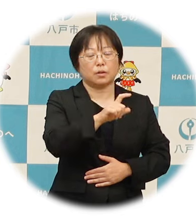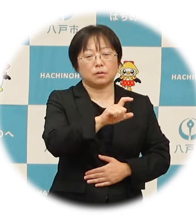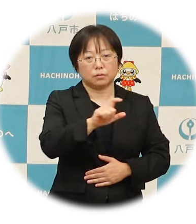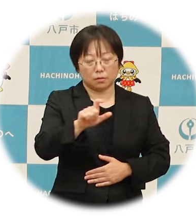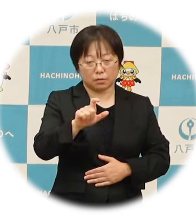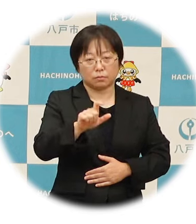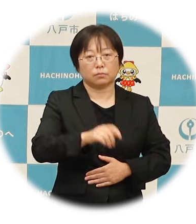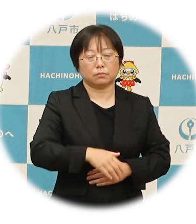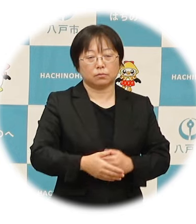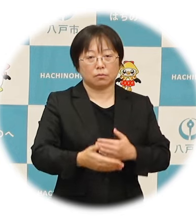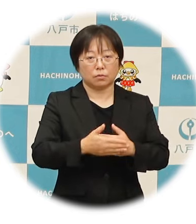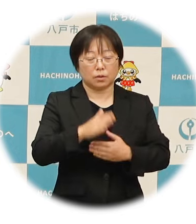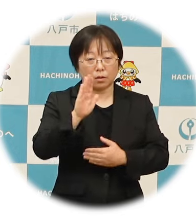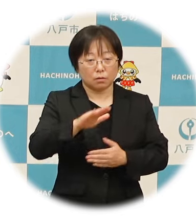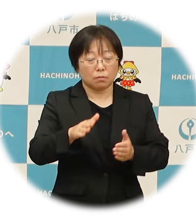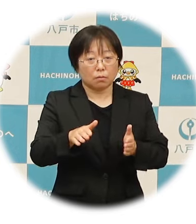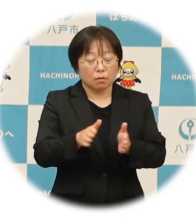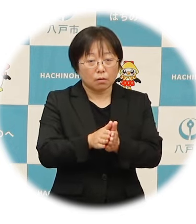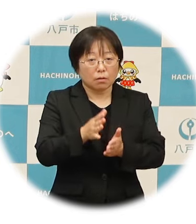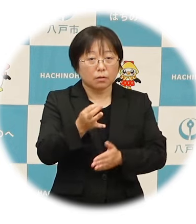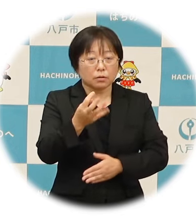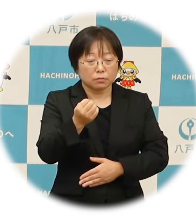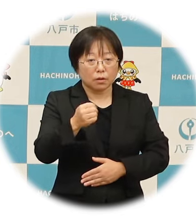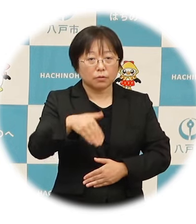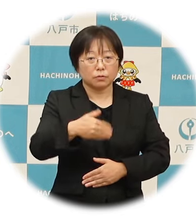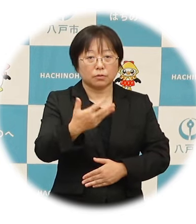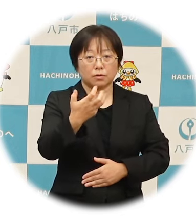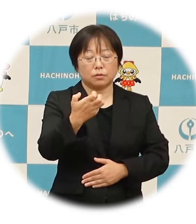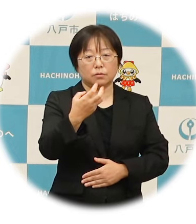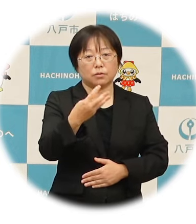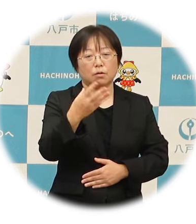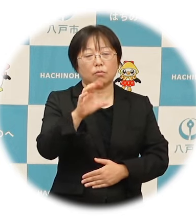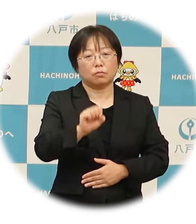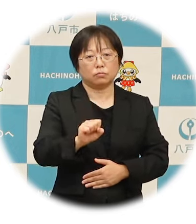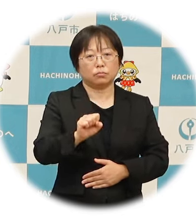12億6386万9000円で、補正後の総額は